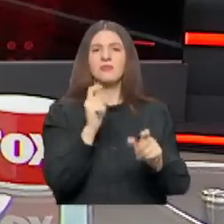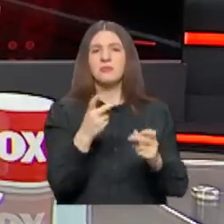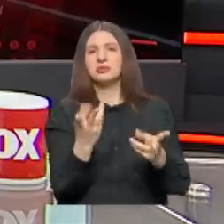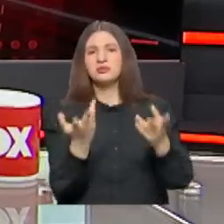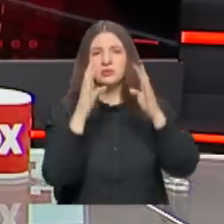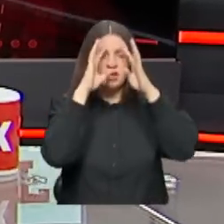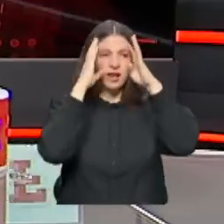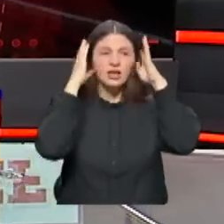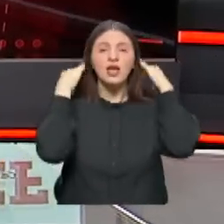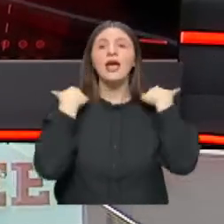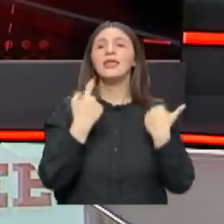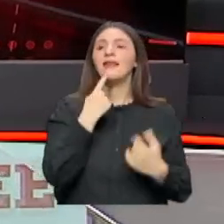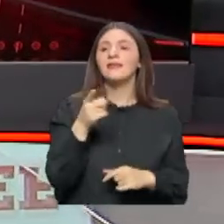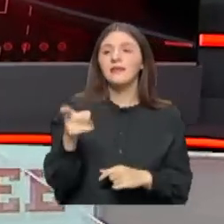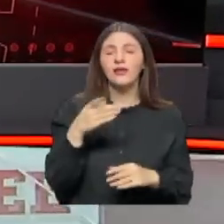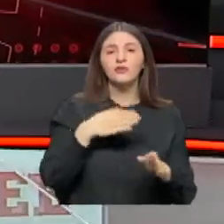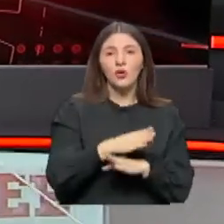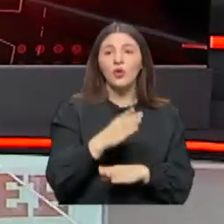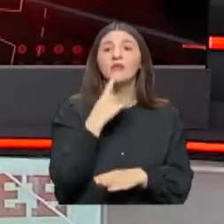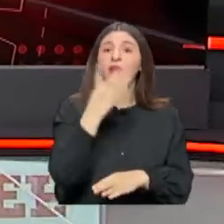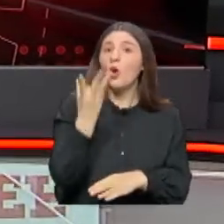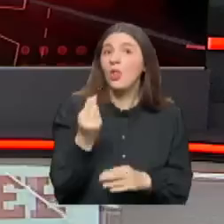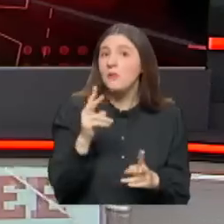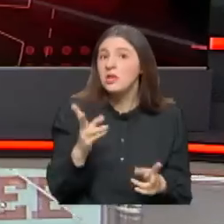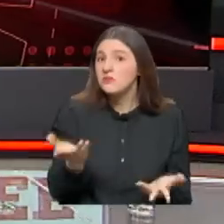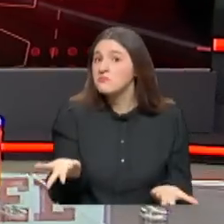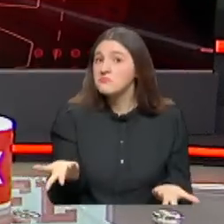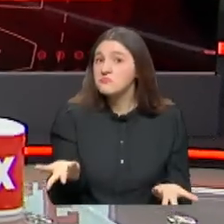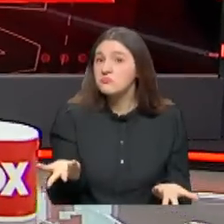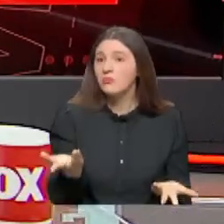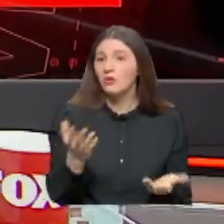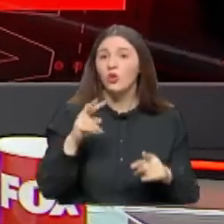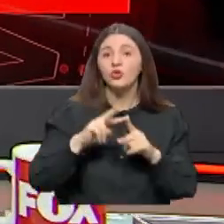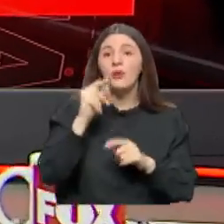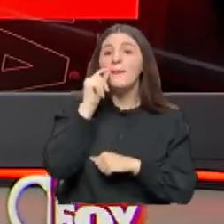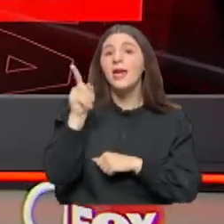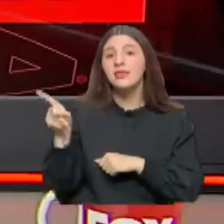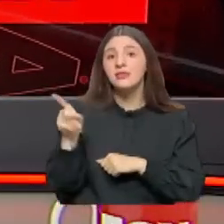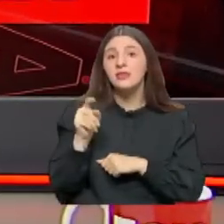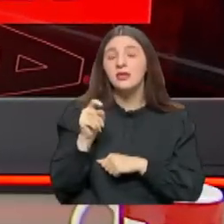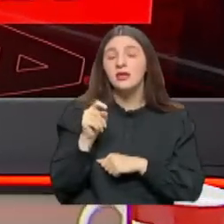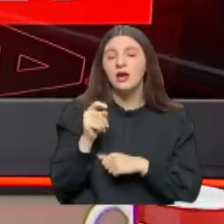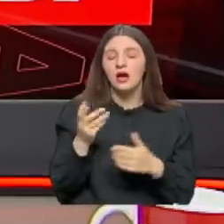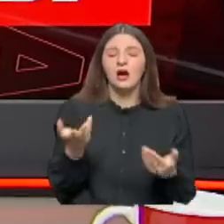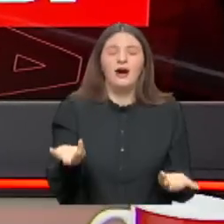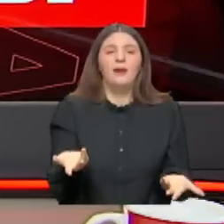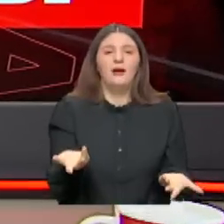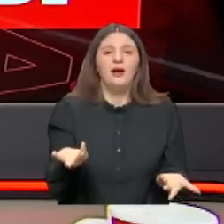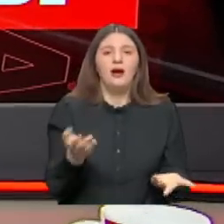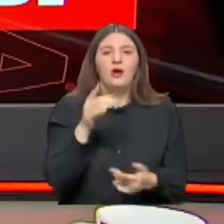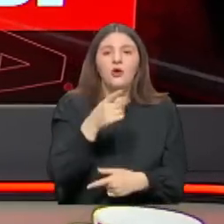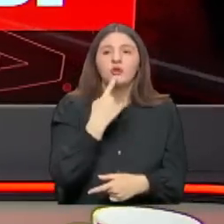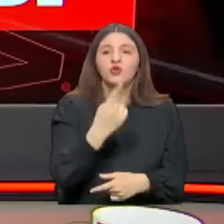Efendim dediği şey doğrudur diyen de olabilir. Numan Kurtulmuş'un. Fakat